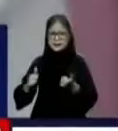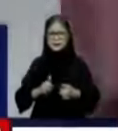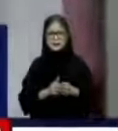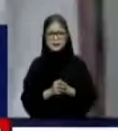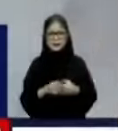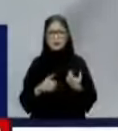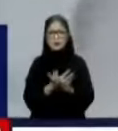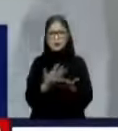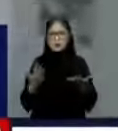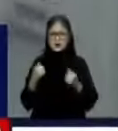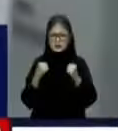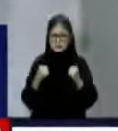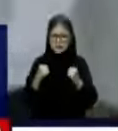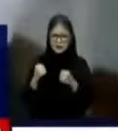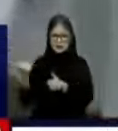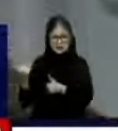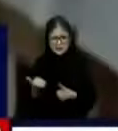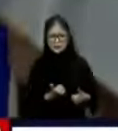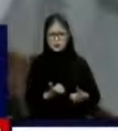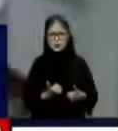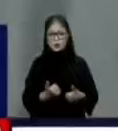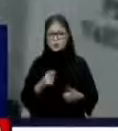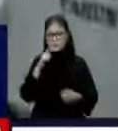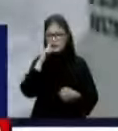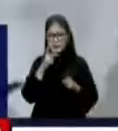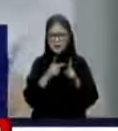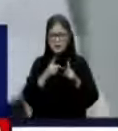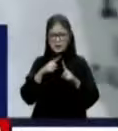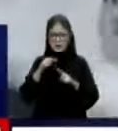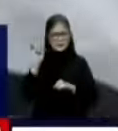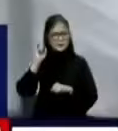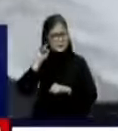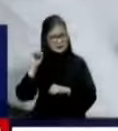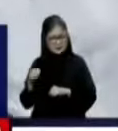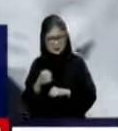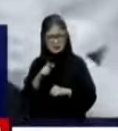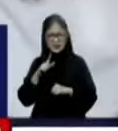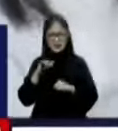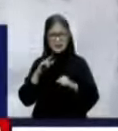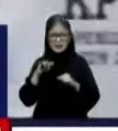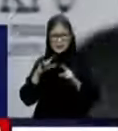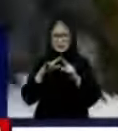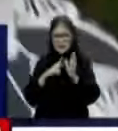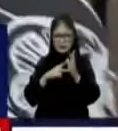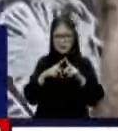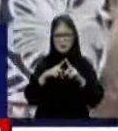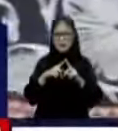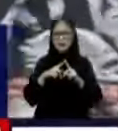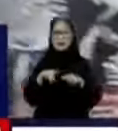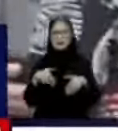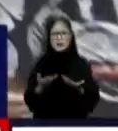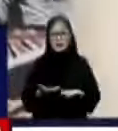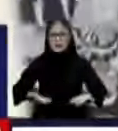antusias menyambut kedatangan Haritanu Sudipyo dan Liliana Tanu Sudipyo di